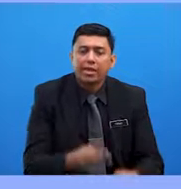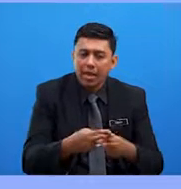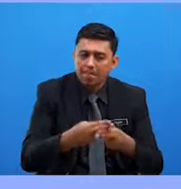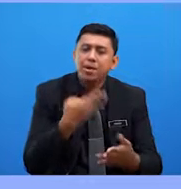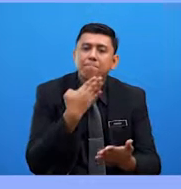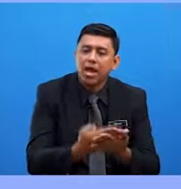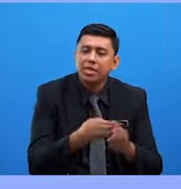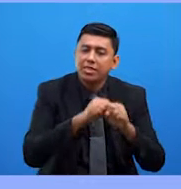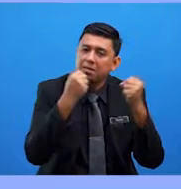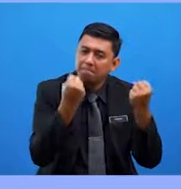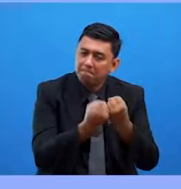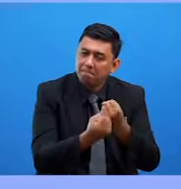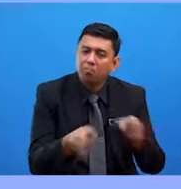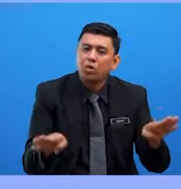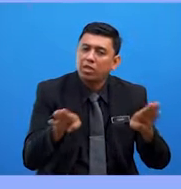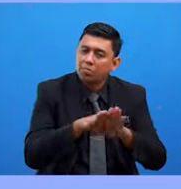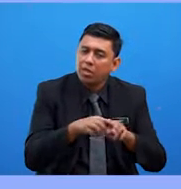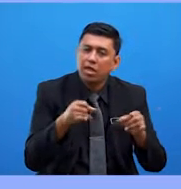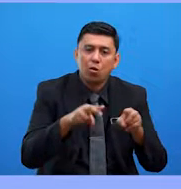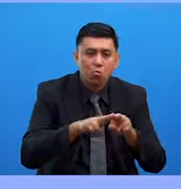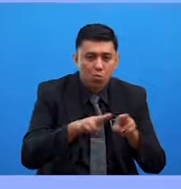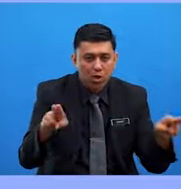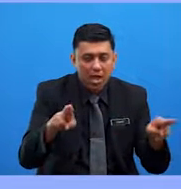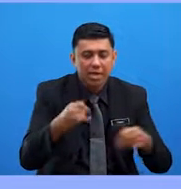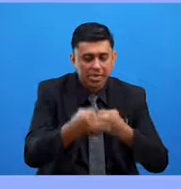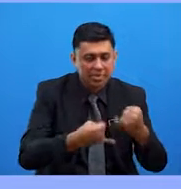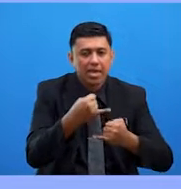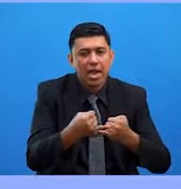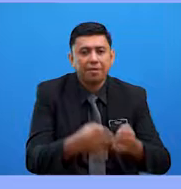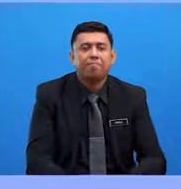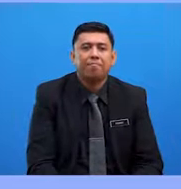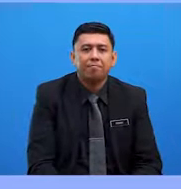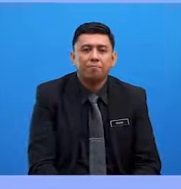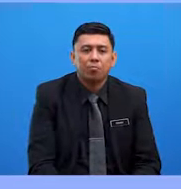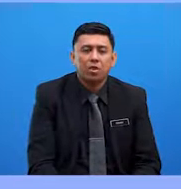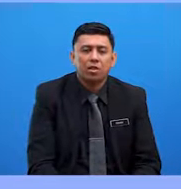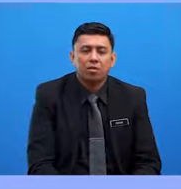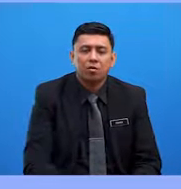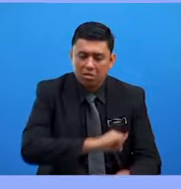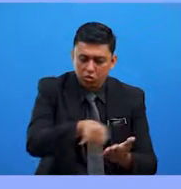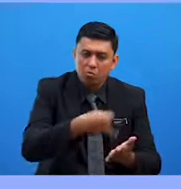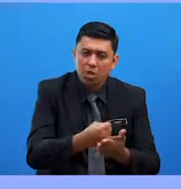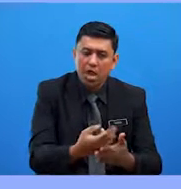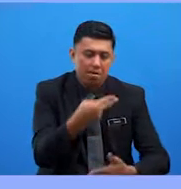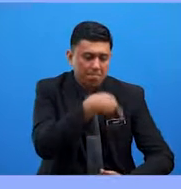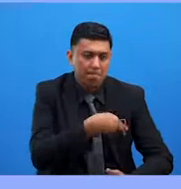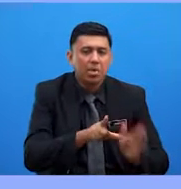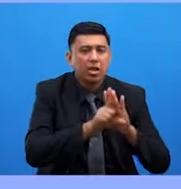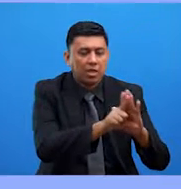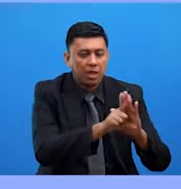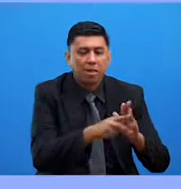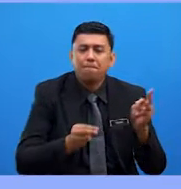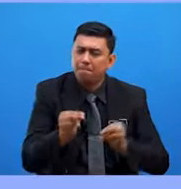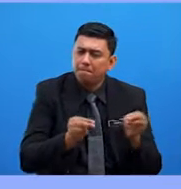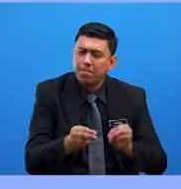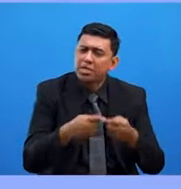Yang keempat, sebagai ukuran kejayaan perniagaan, jumlah keuntungan yang besar melambangkan